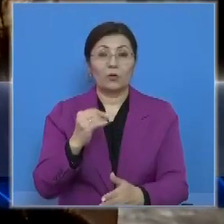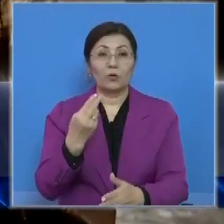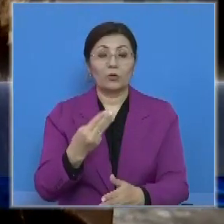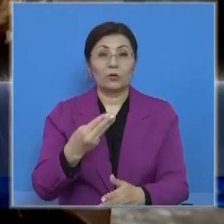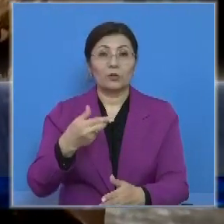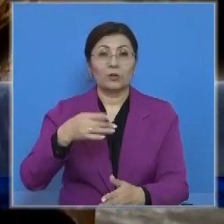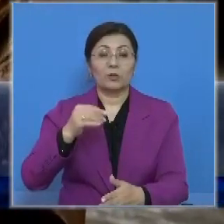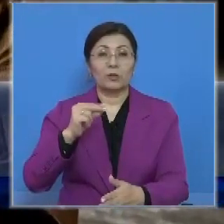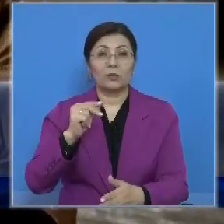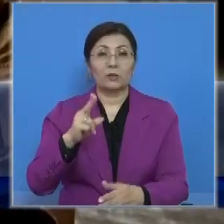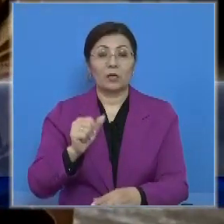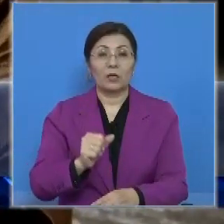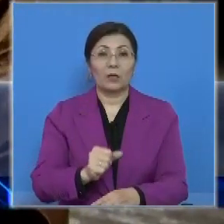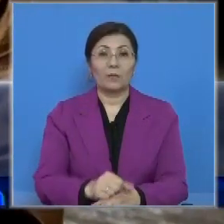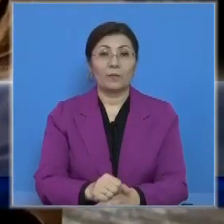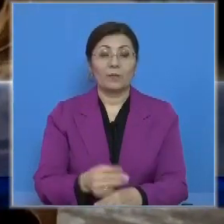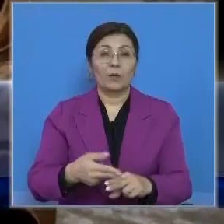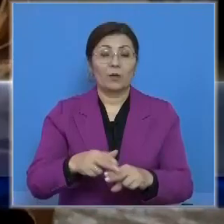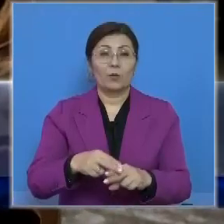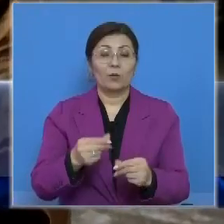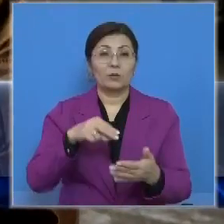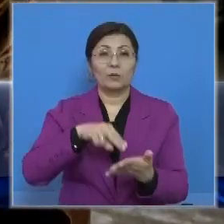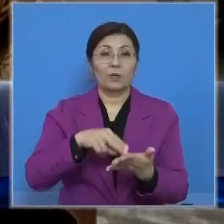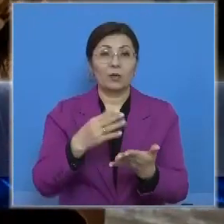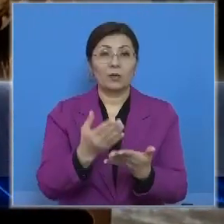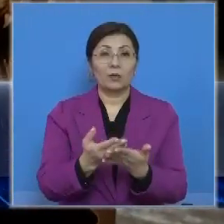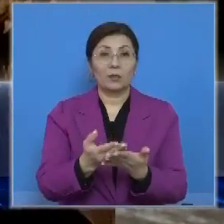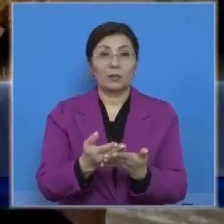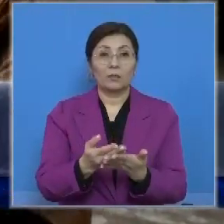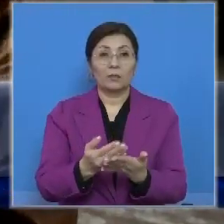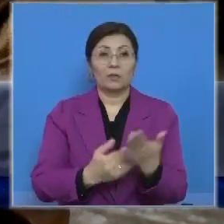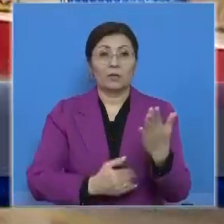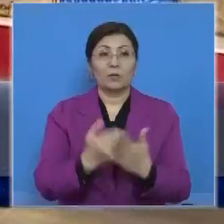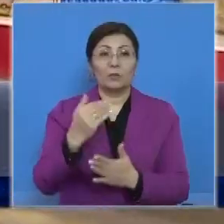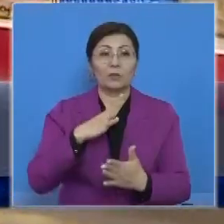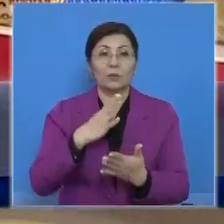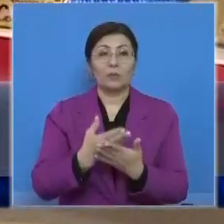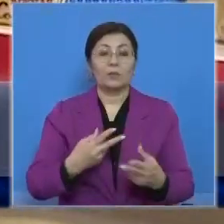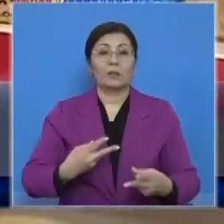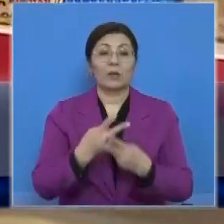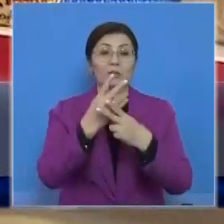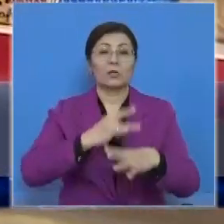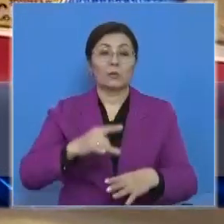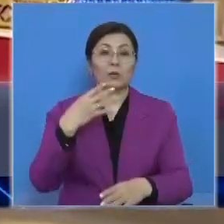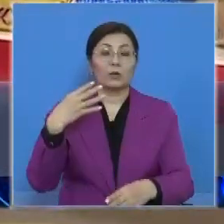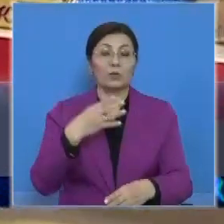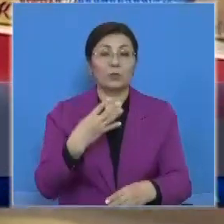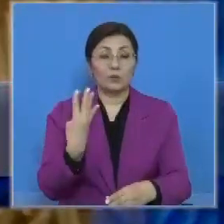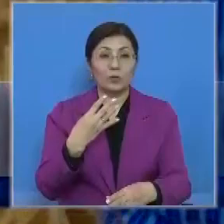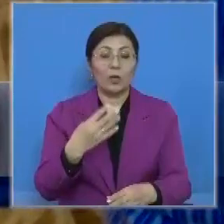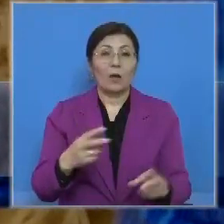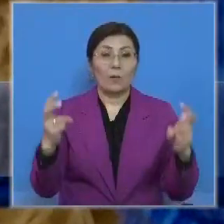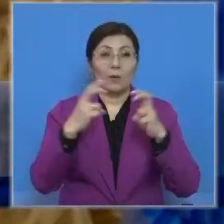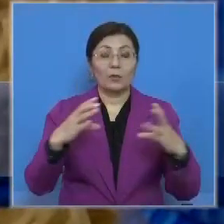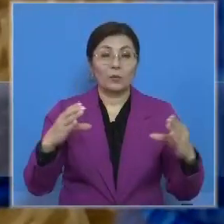гречка дейді, сонымен қатар акарачи дейді, осы бағаларға көтерілген. Астана ауданы бойынша 4 мониторингтік топ